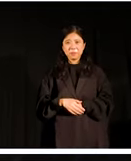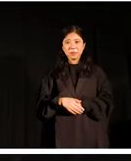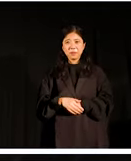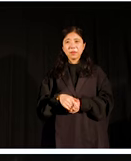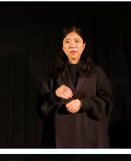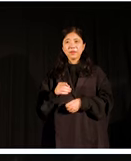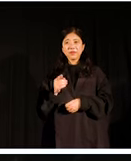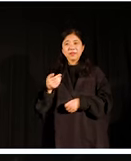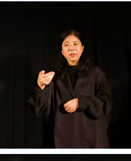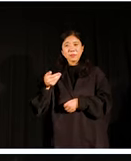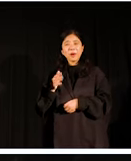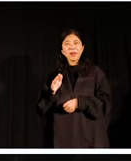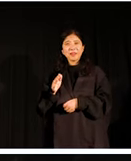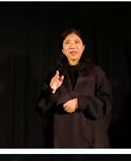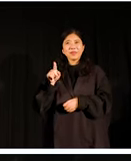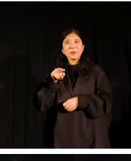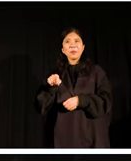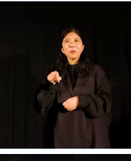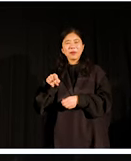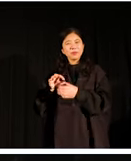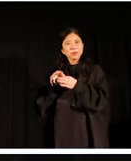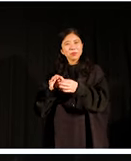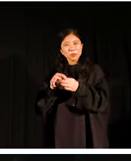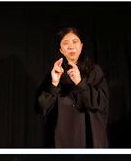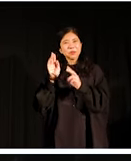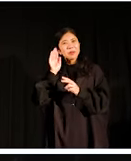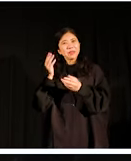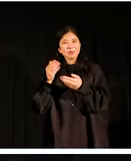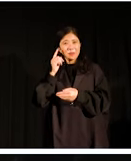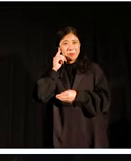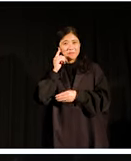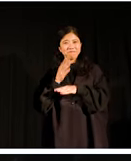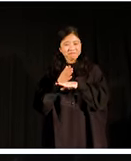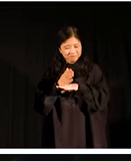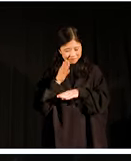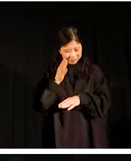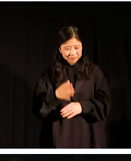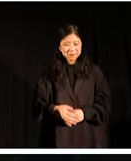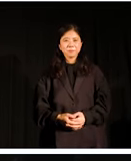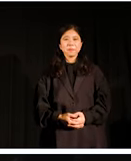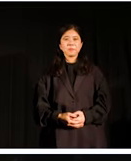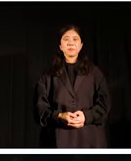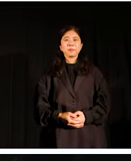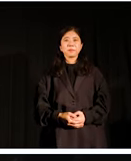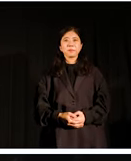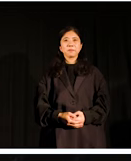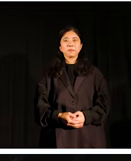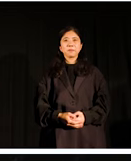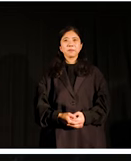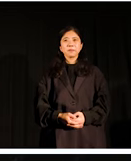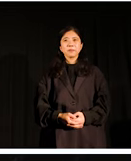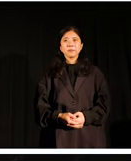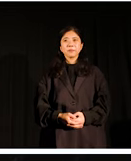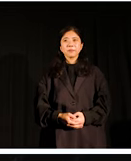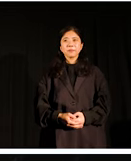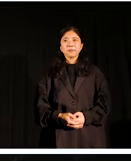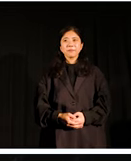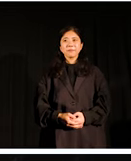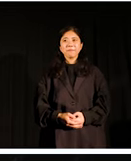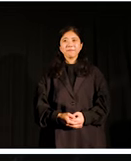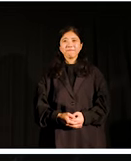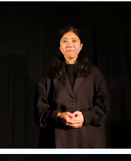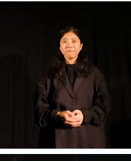続けてくださるでしょうねありがとうございますさあえそろそろえまとめても